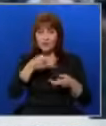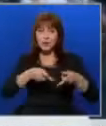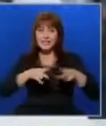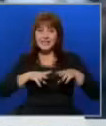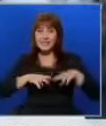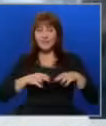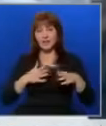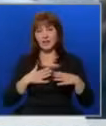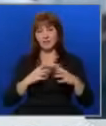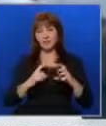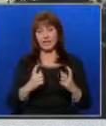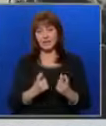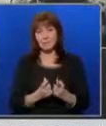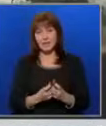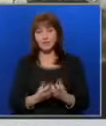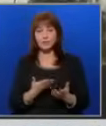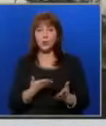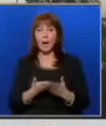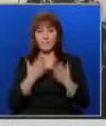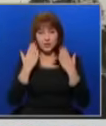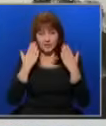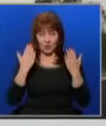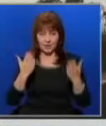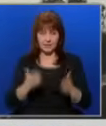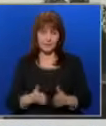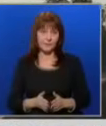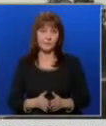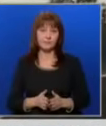при семейството си, към живота си.